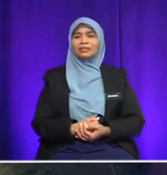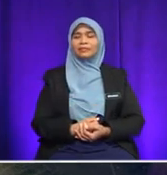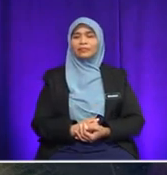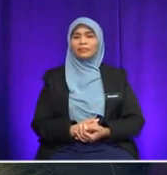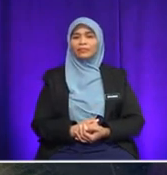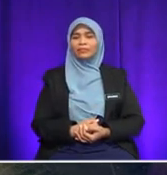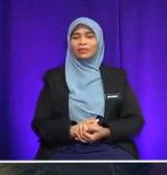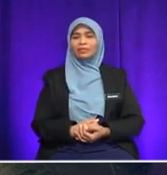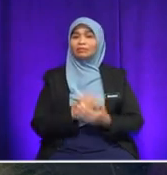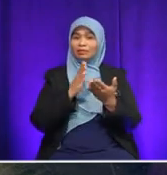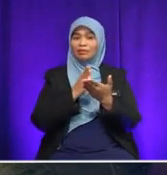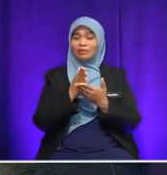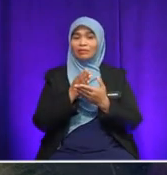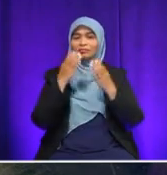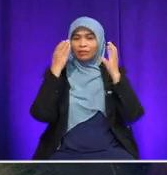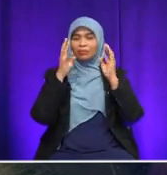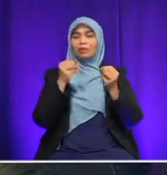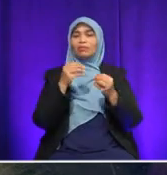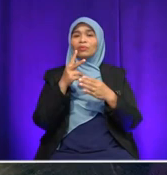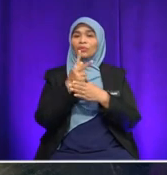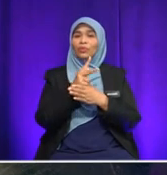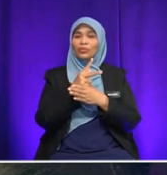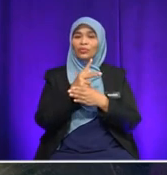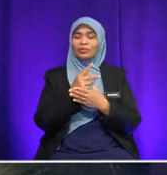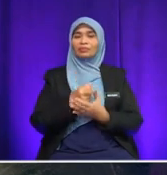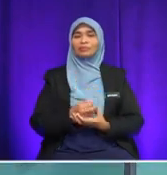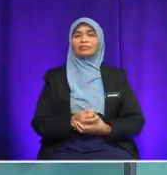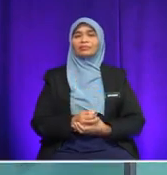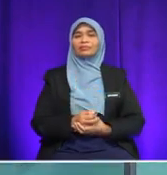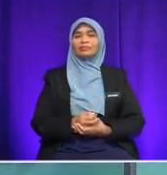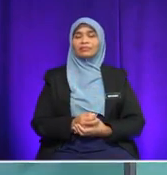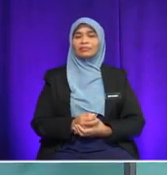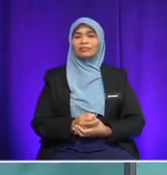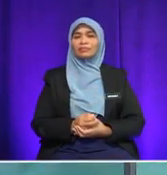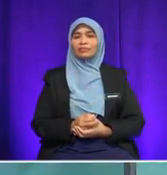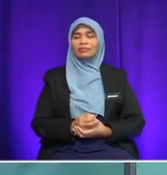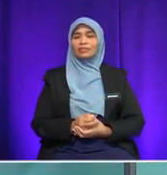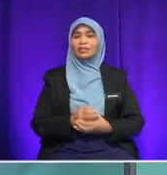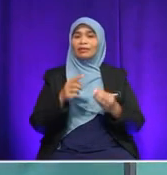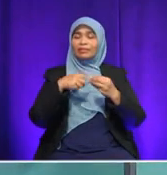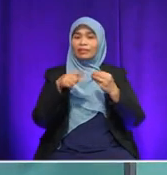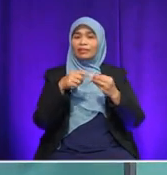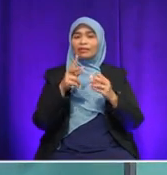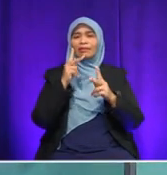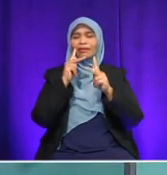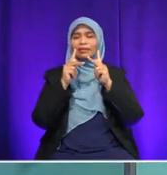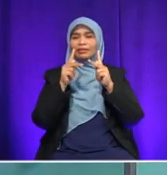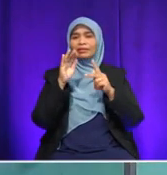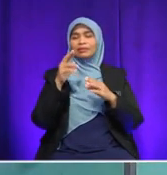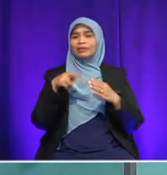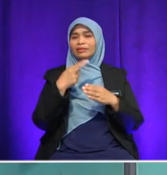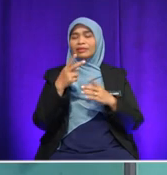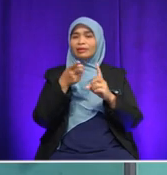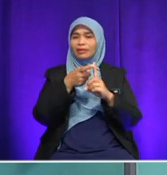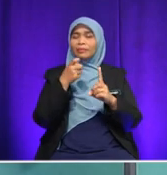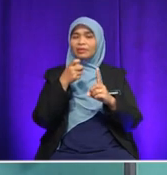kan. Okey, seterusnya cikgu nak kongsikan apa lagi? Yang ini dia cikgu. Ini cikgu nak kongsikan tentang kata-kata yang dihasilkan